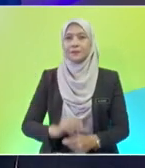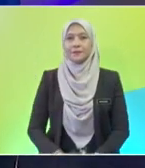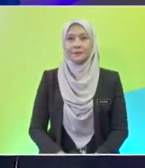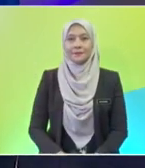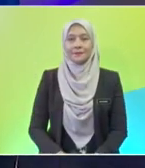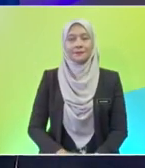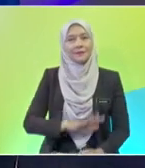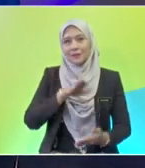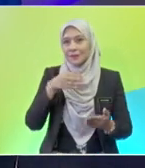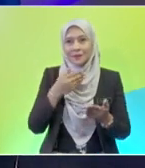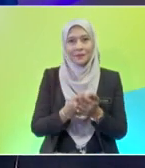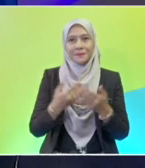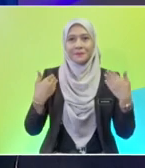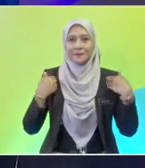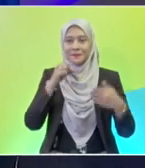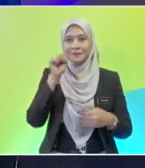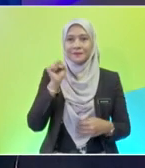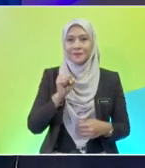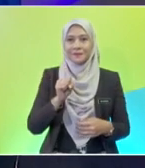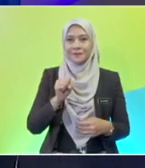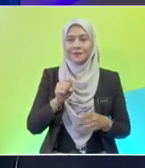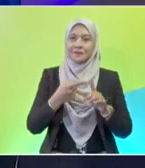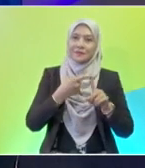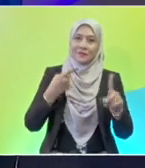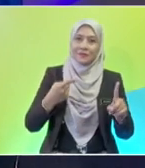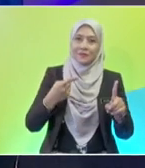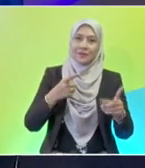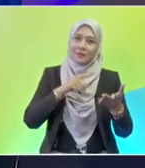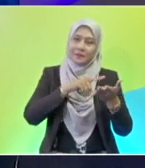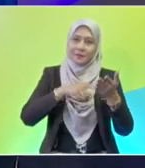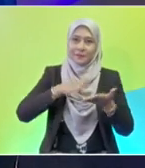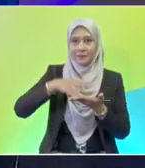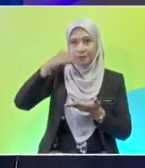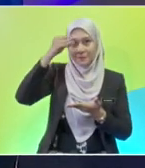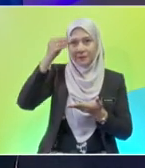tapi tak boleh pastikan kita memahami semua